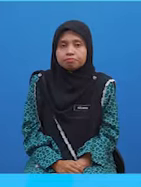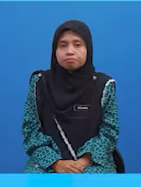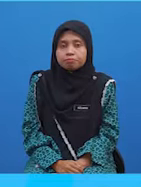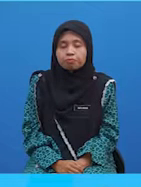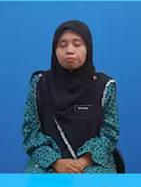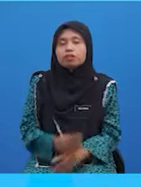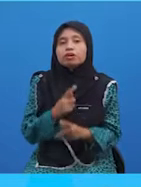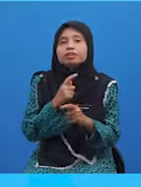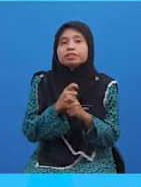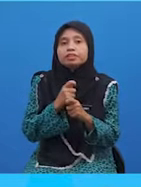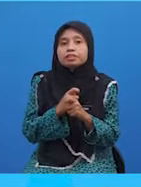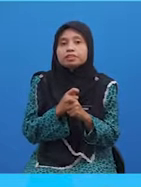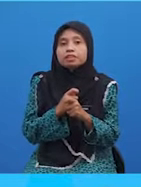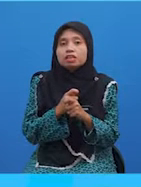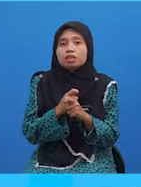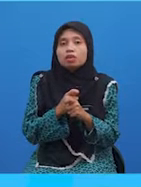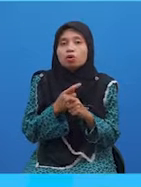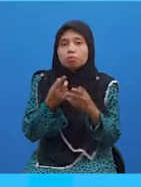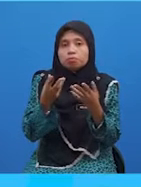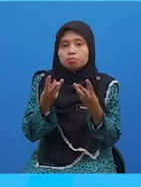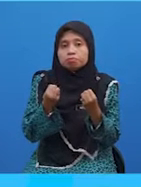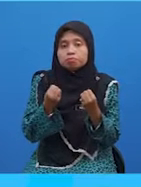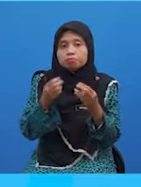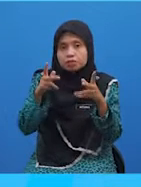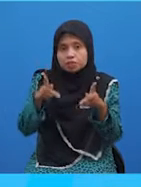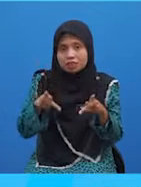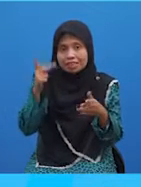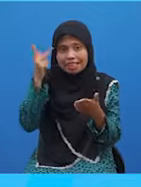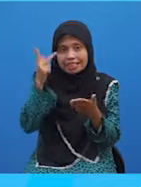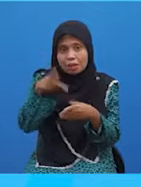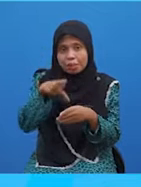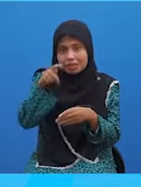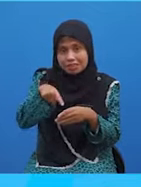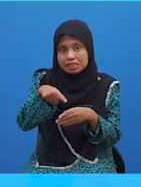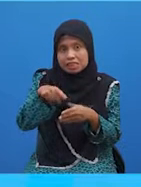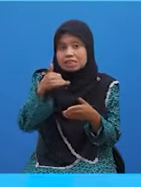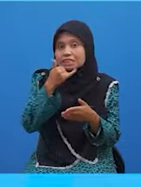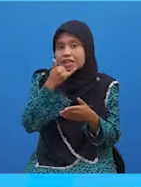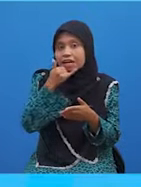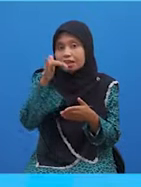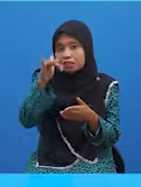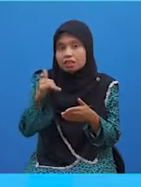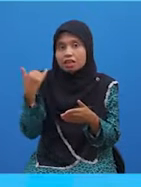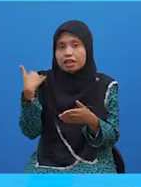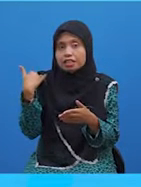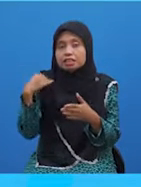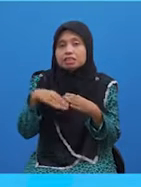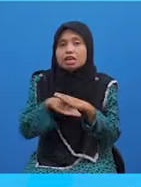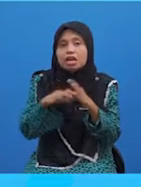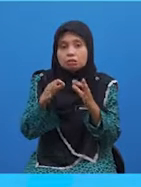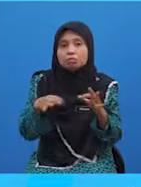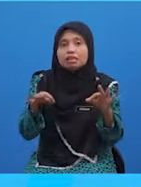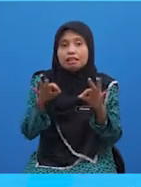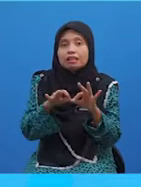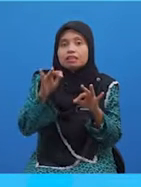Tugasan soalan. Soalan meminta pelajar untuk mengenal pasti kesalahan bahasa yang terdapat dalam